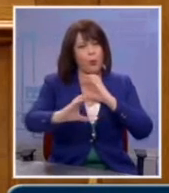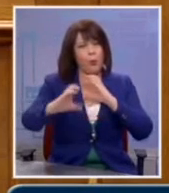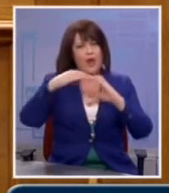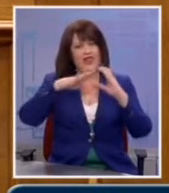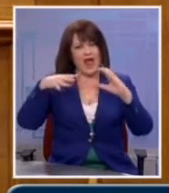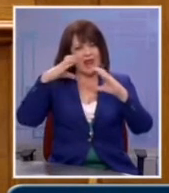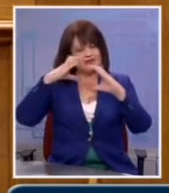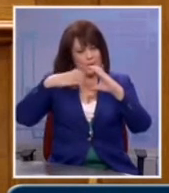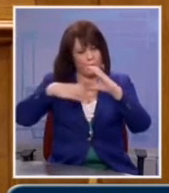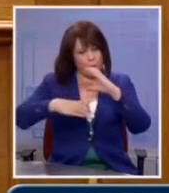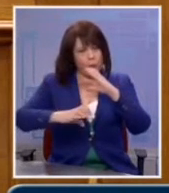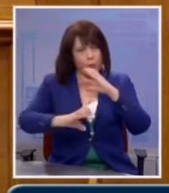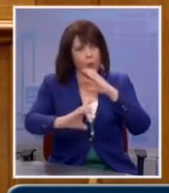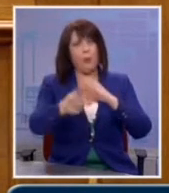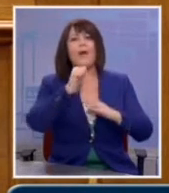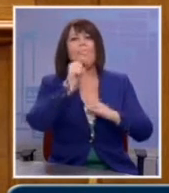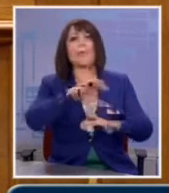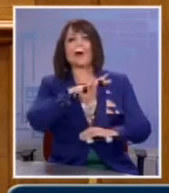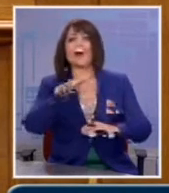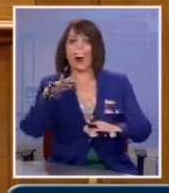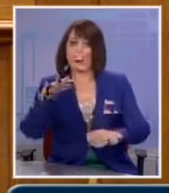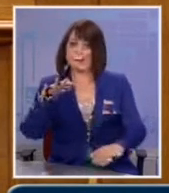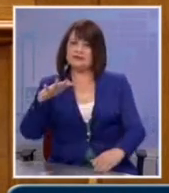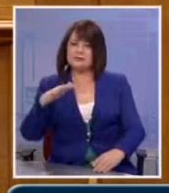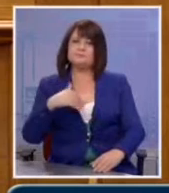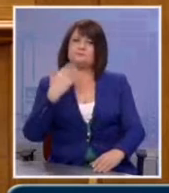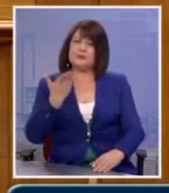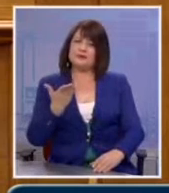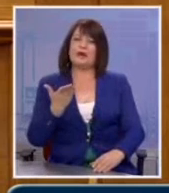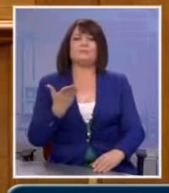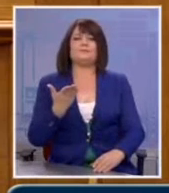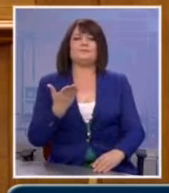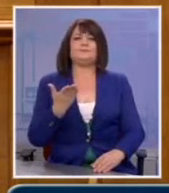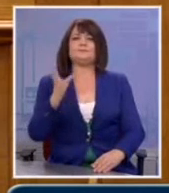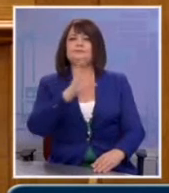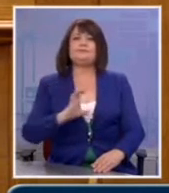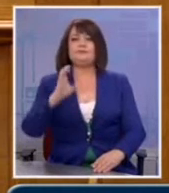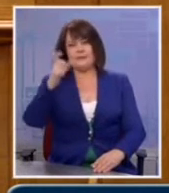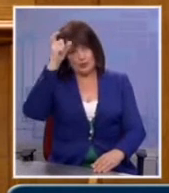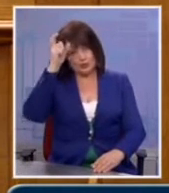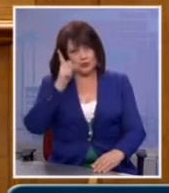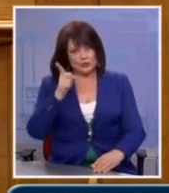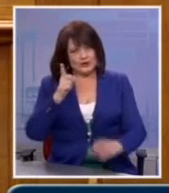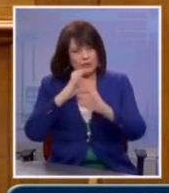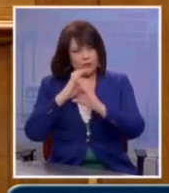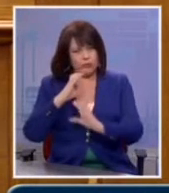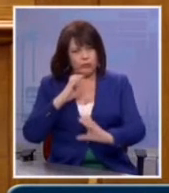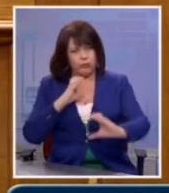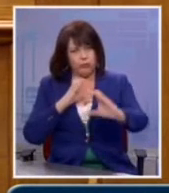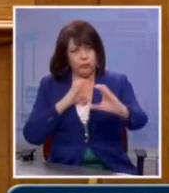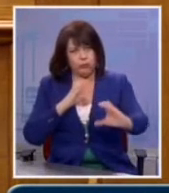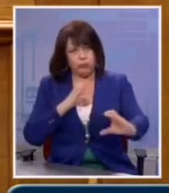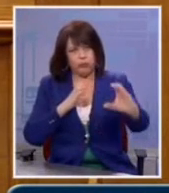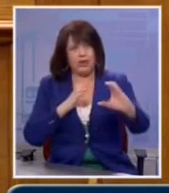υποθαλάσσια στη Μαύρη Θάλασσα, θα προχωρά στην Ευρωπαϊκή Τουρκία και από τα